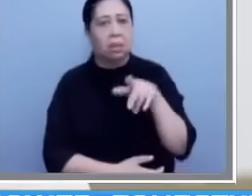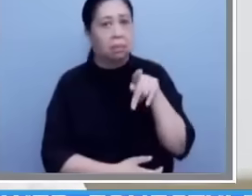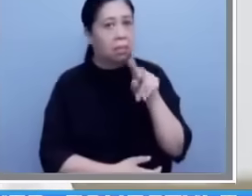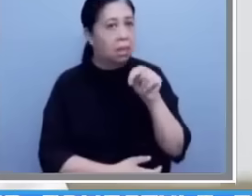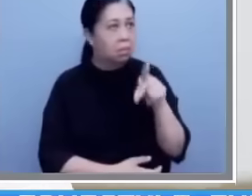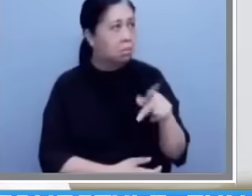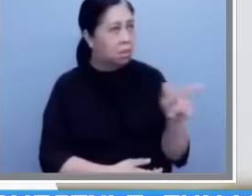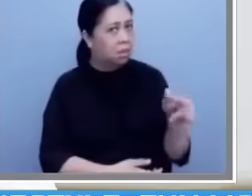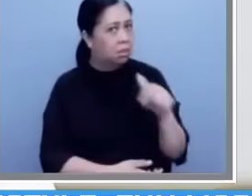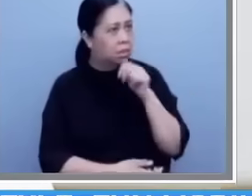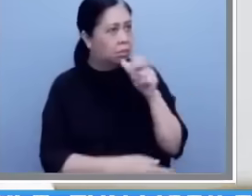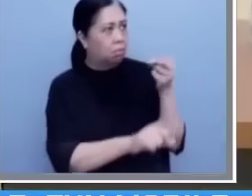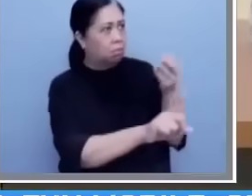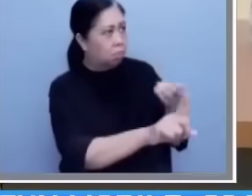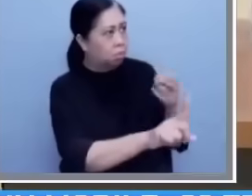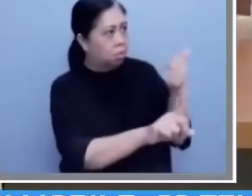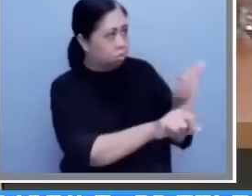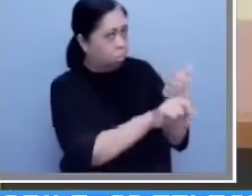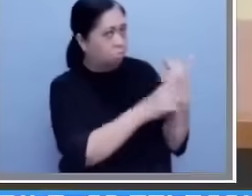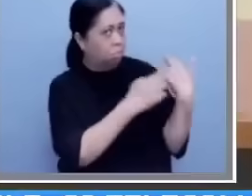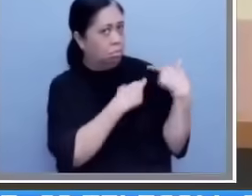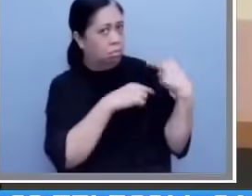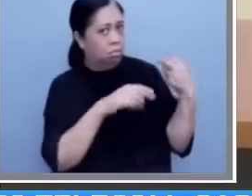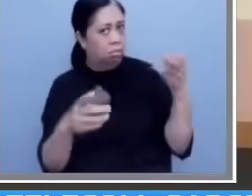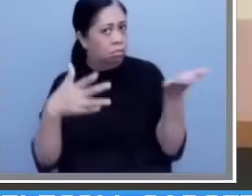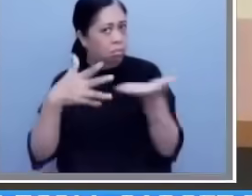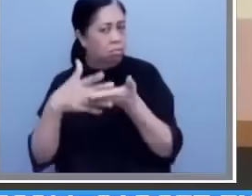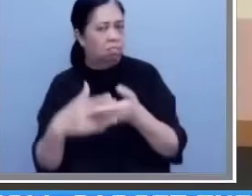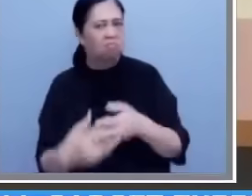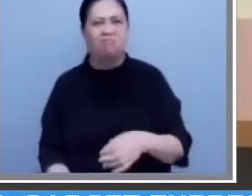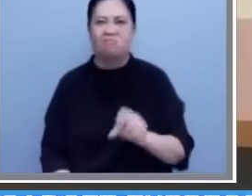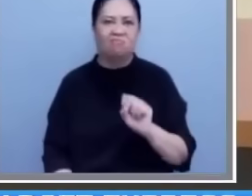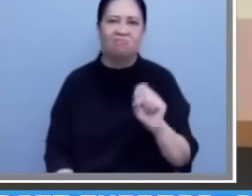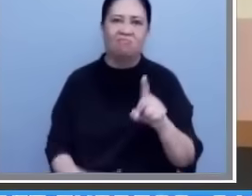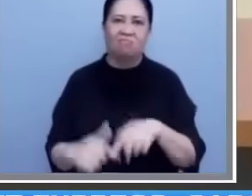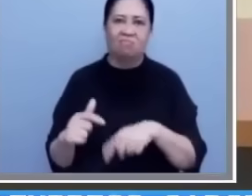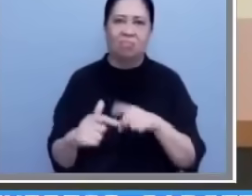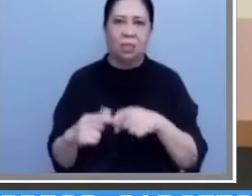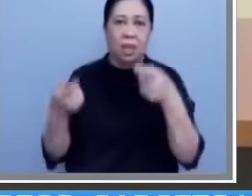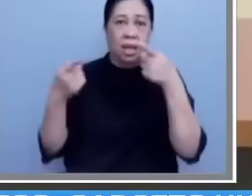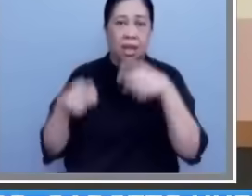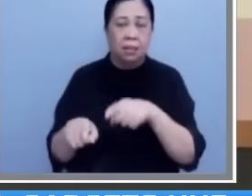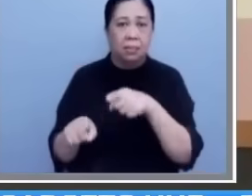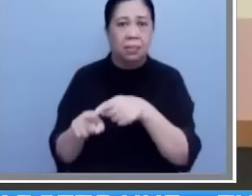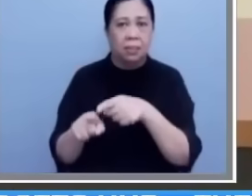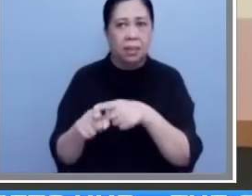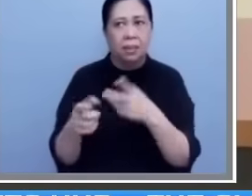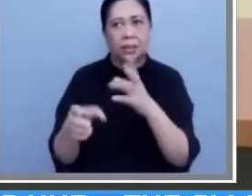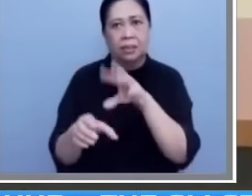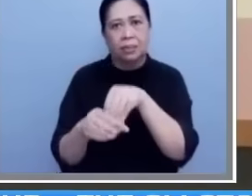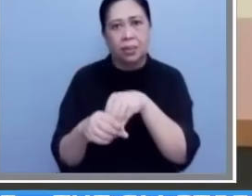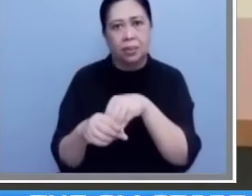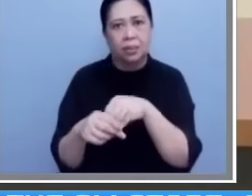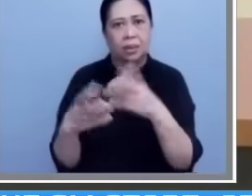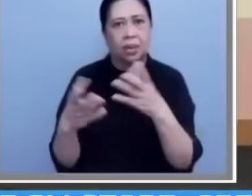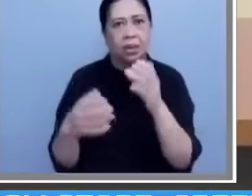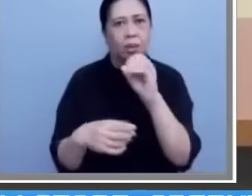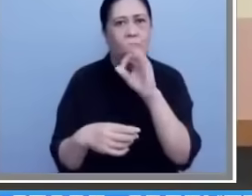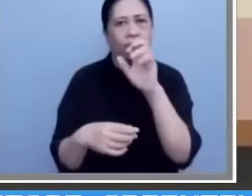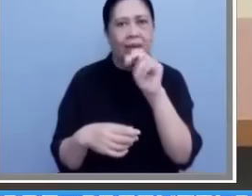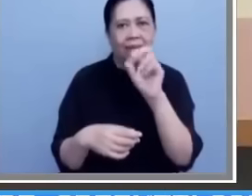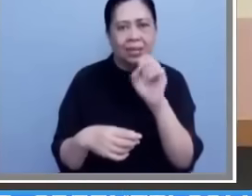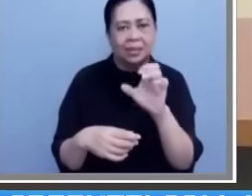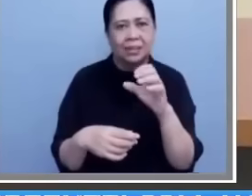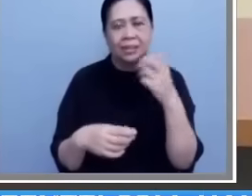proprio makakapag-file ng kaso, ganun ho? Yes po, sir, dahil yung insidente po, sir, ay involved ay offense po ito. Although pagka sinampa